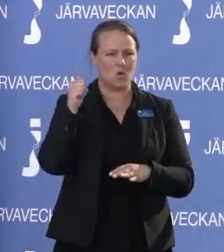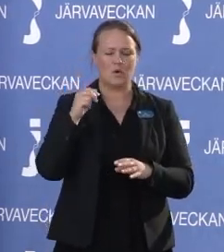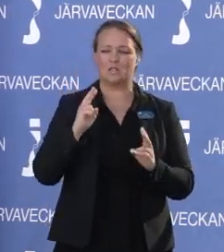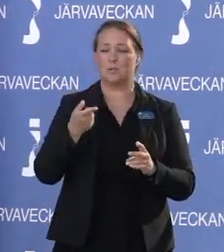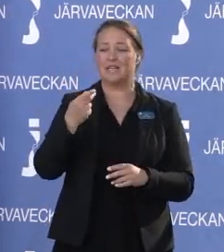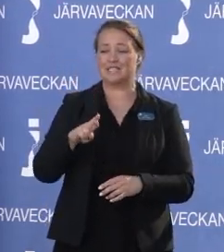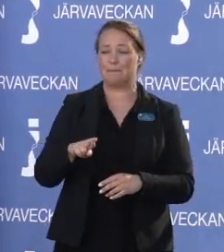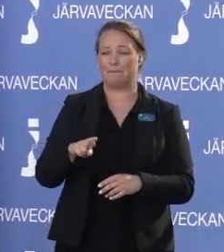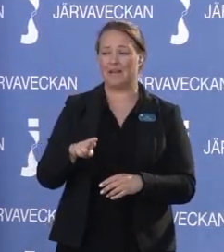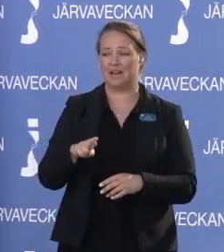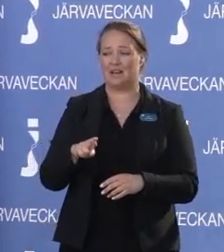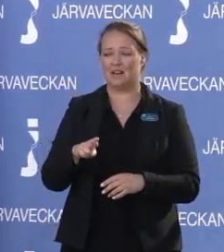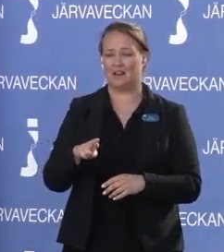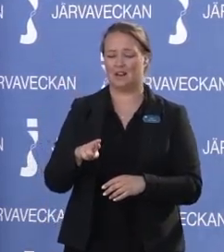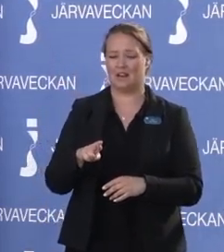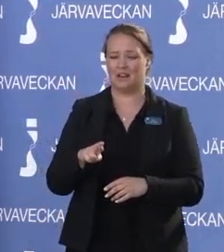exempel.